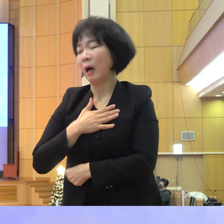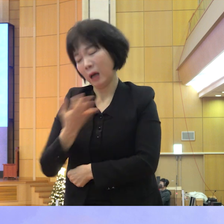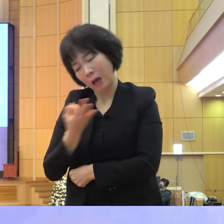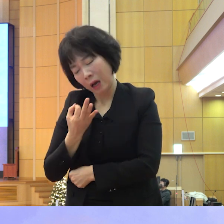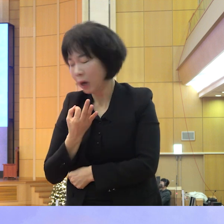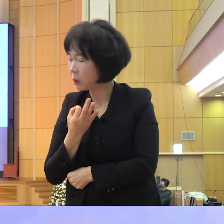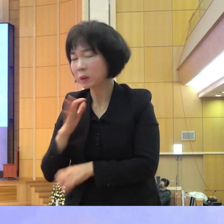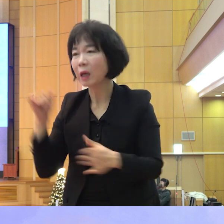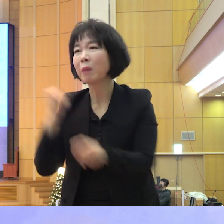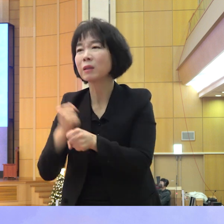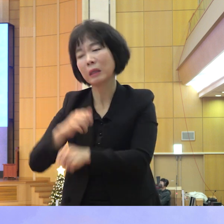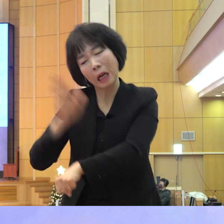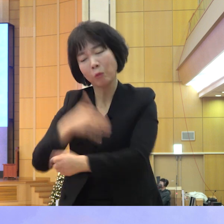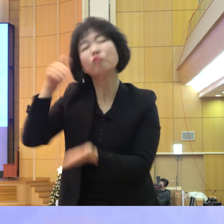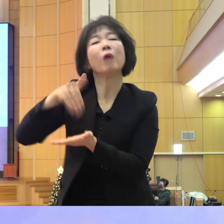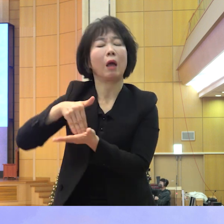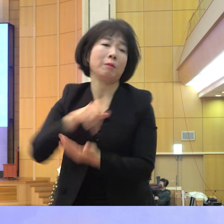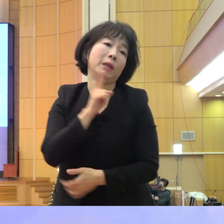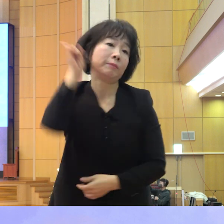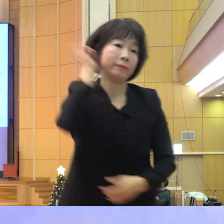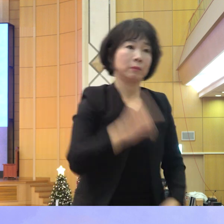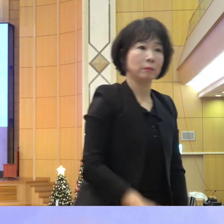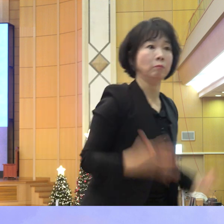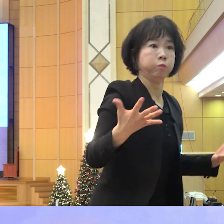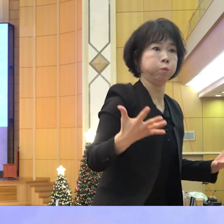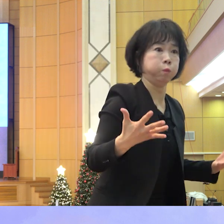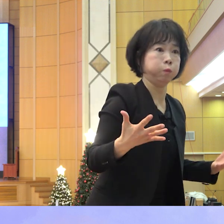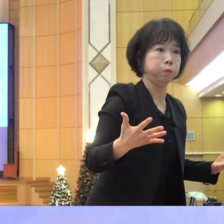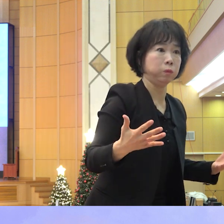어떤 사람이 저에게 와서 그러더라고요. 목사님,